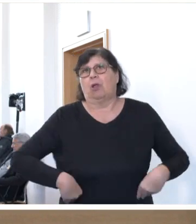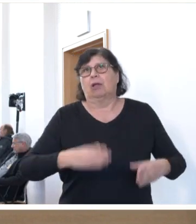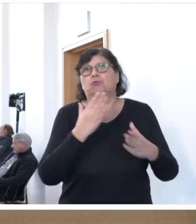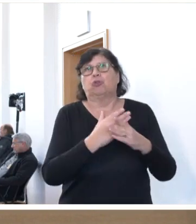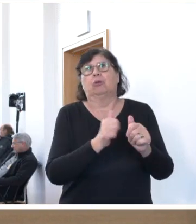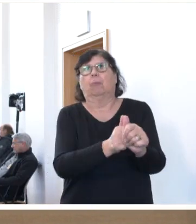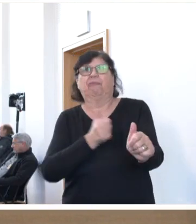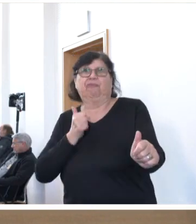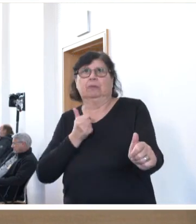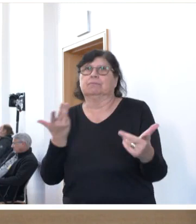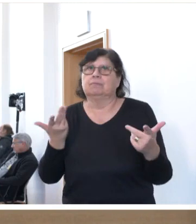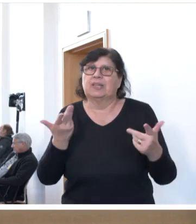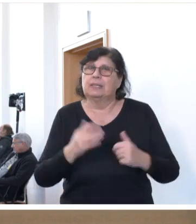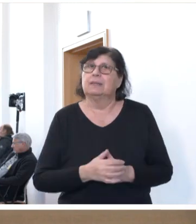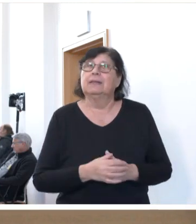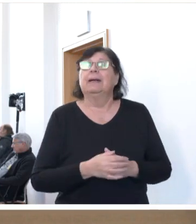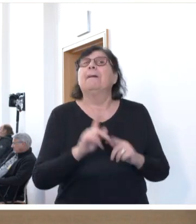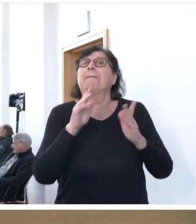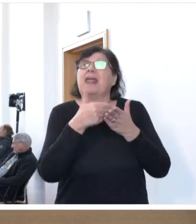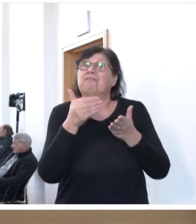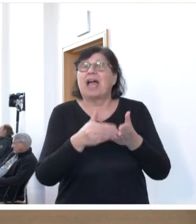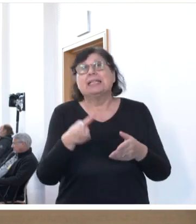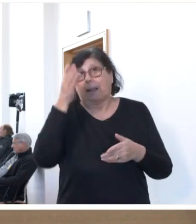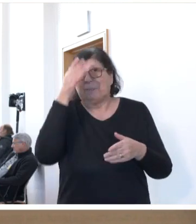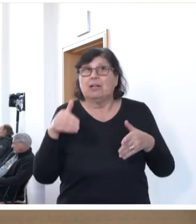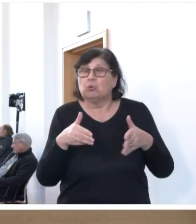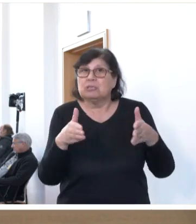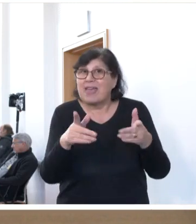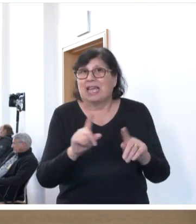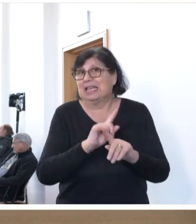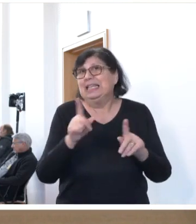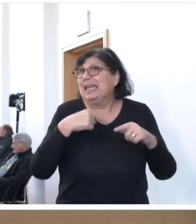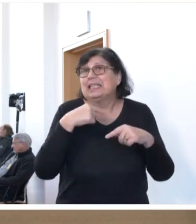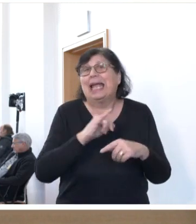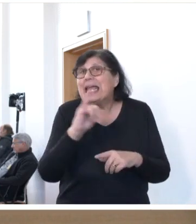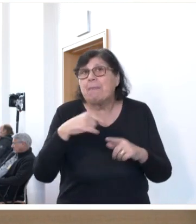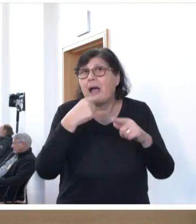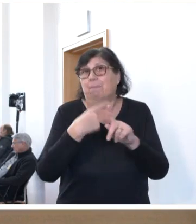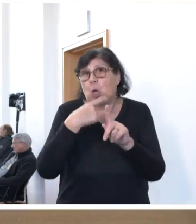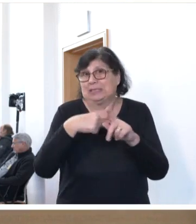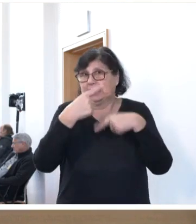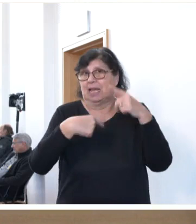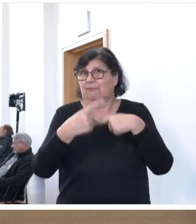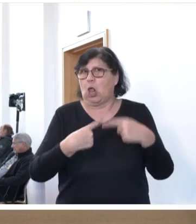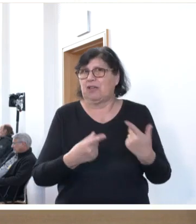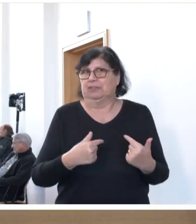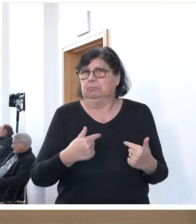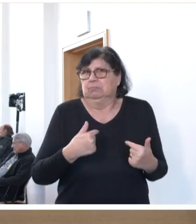waren. Dass der weitere Bildungsweg dann nicht immer positiv verlief, überrascht nicht